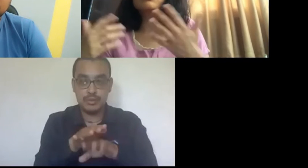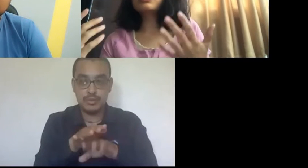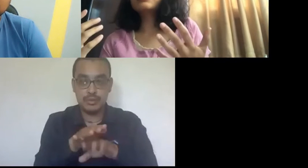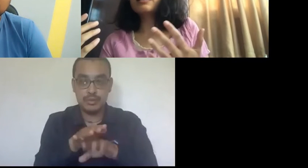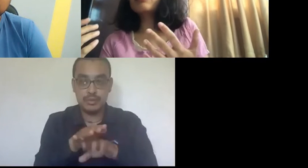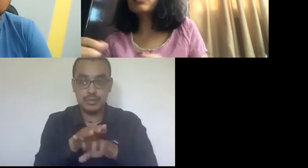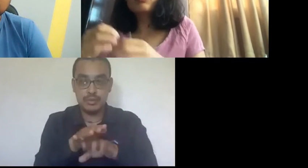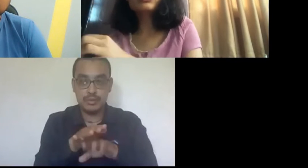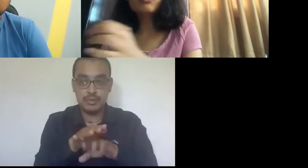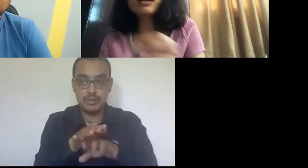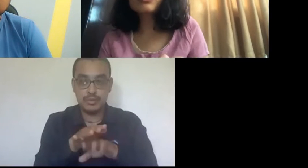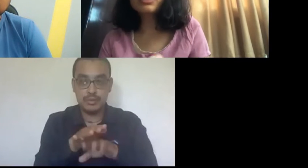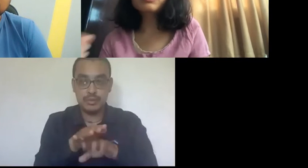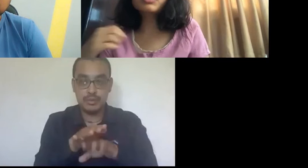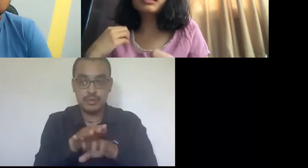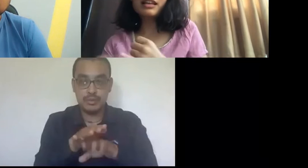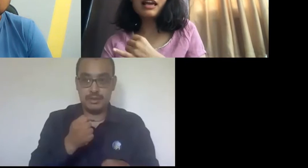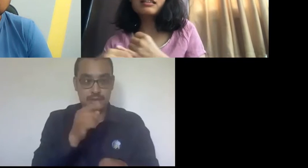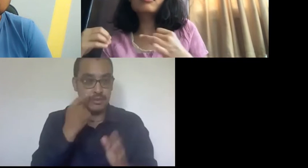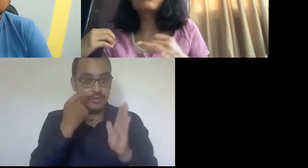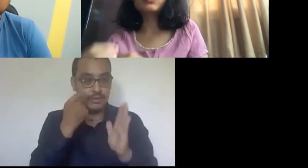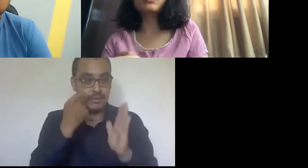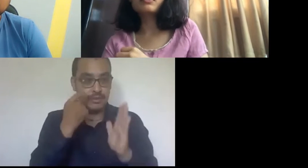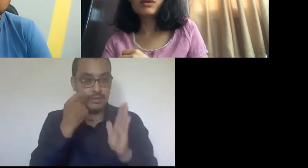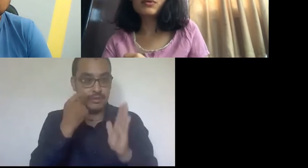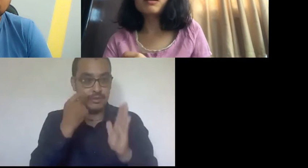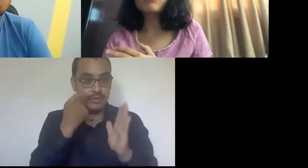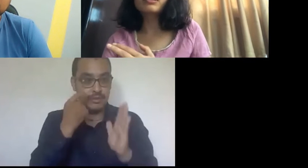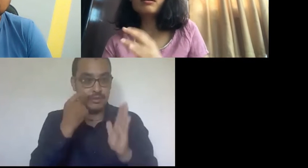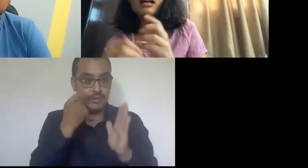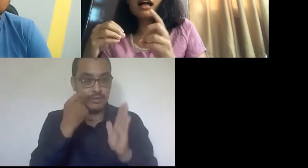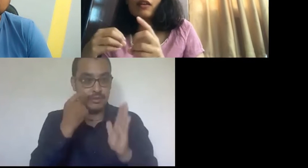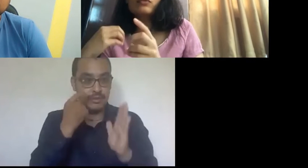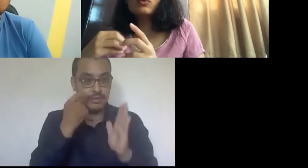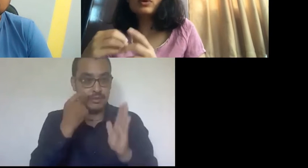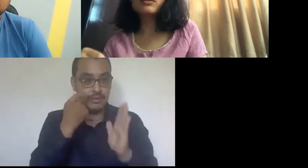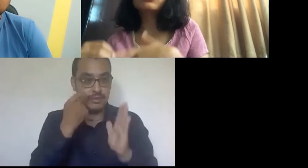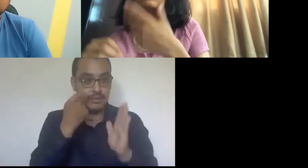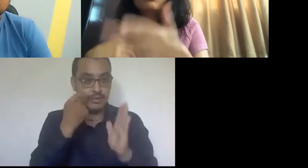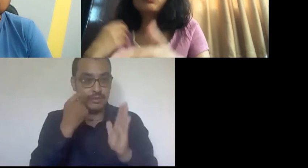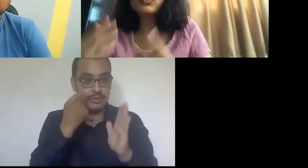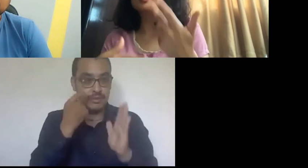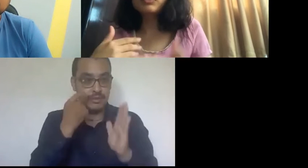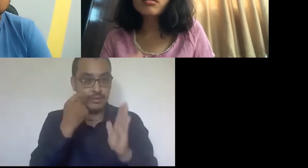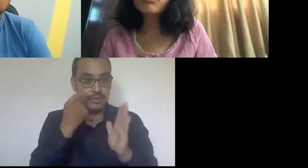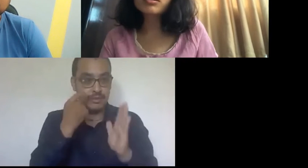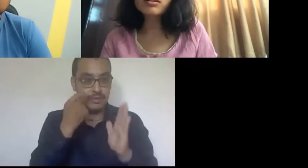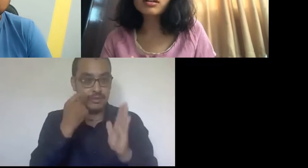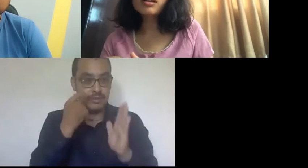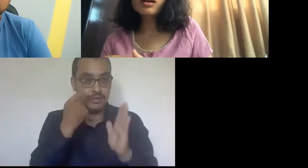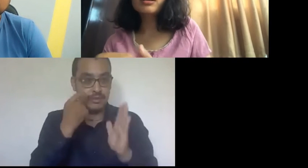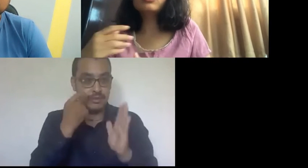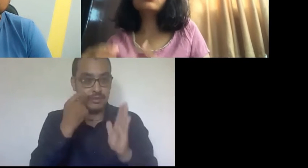अब एक्जाम्पल मैले नराम्रो लेखेँ भने चाहिँ मैले धेरै लाइक्स र भ्युज आउँछ मेरोमा भनेर आफू जो होइन त्यो पोर्ट्रेट पनि गर्न